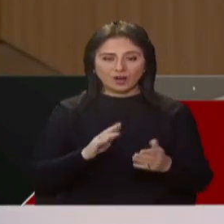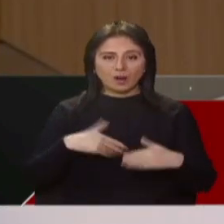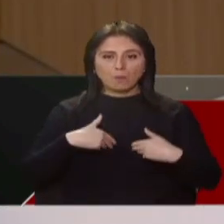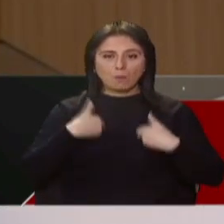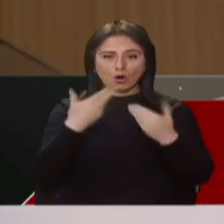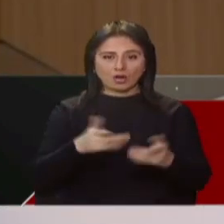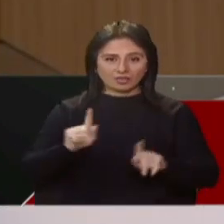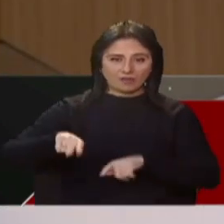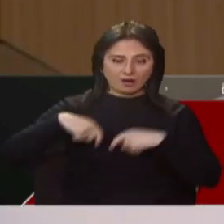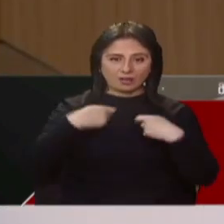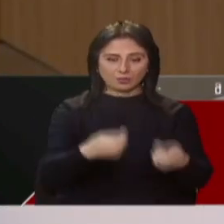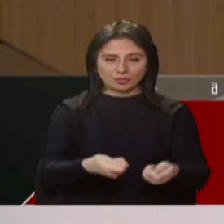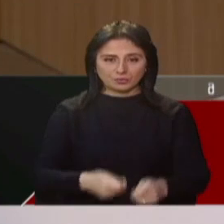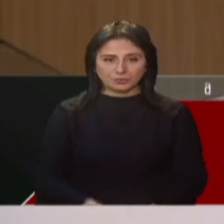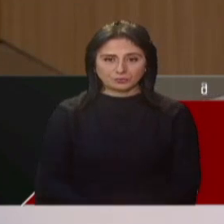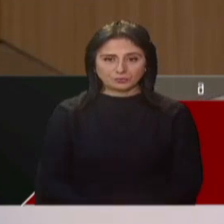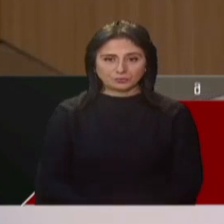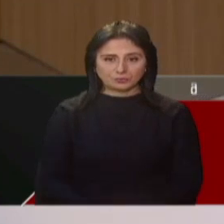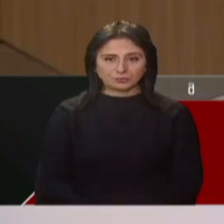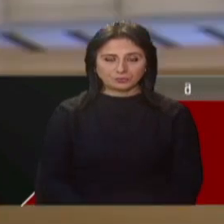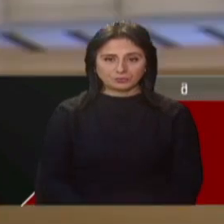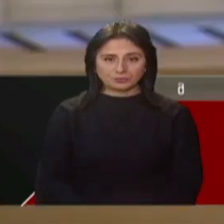მოკითხვებს გადმოგცემთ.